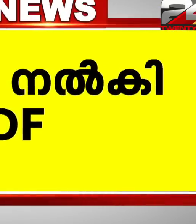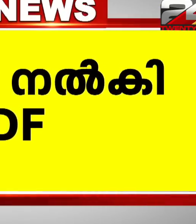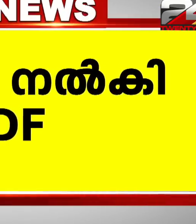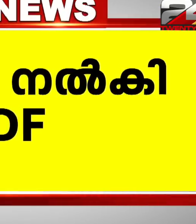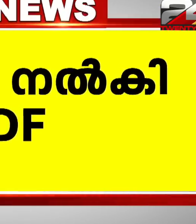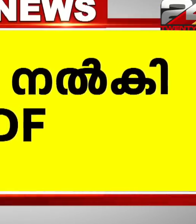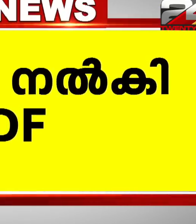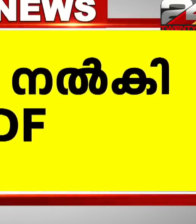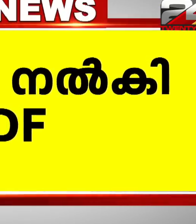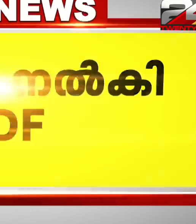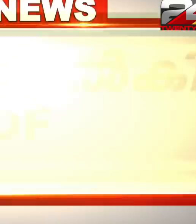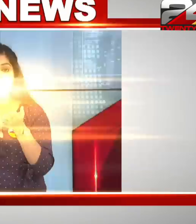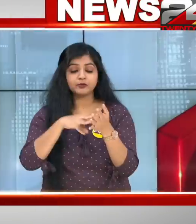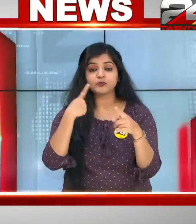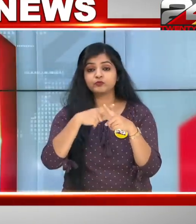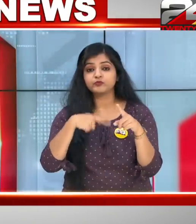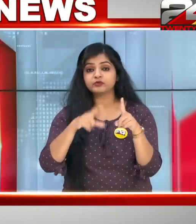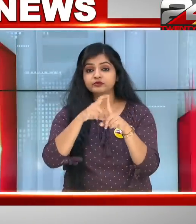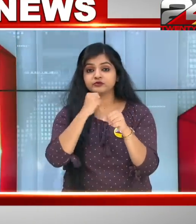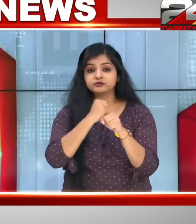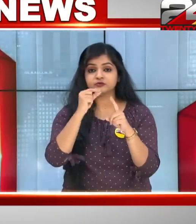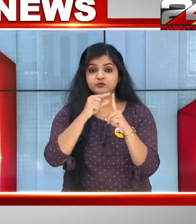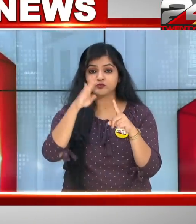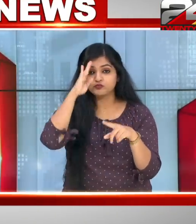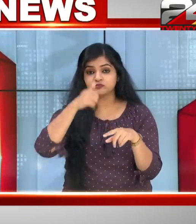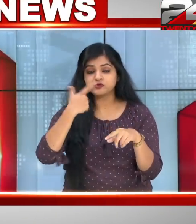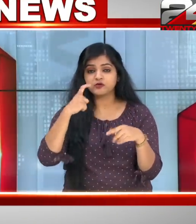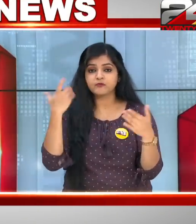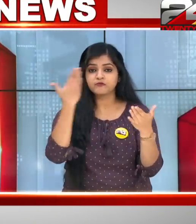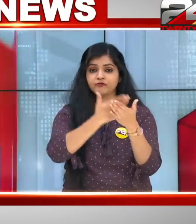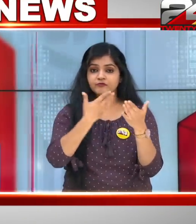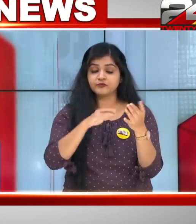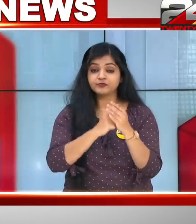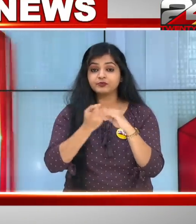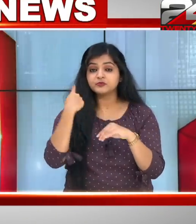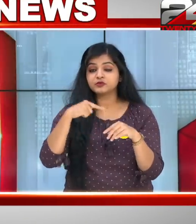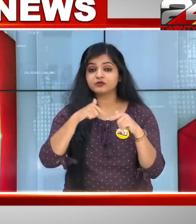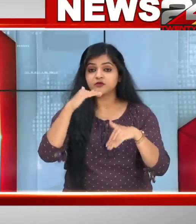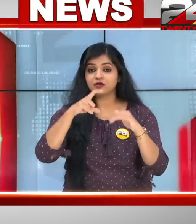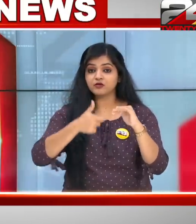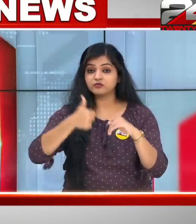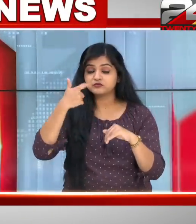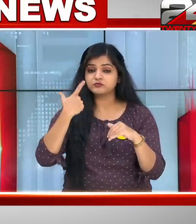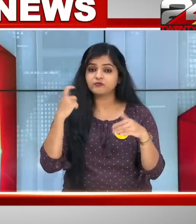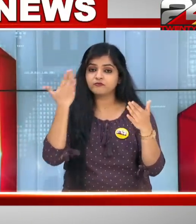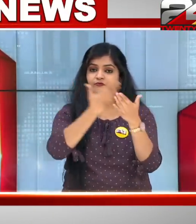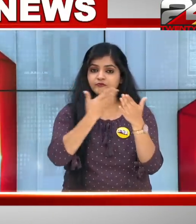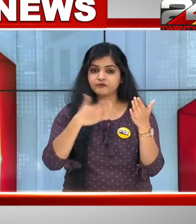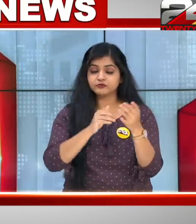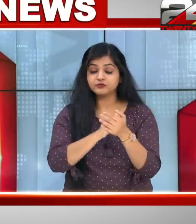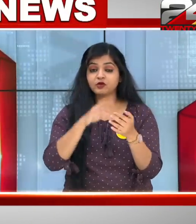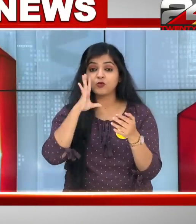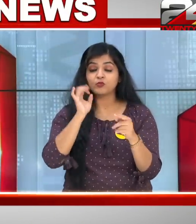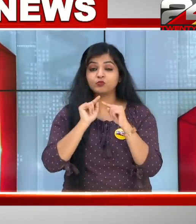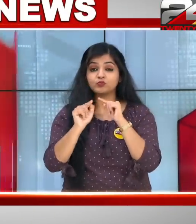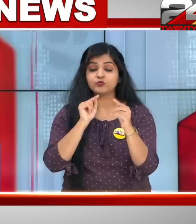മുഖ്യമന്ത്രിക്കും DGPക്കുമാണ് ഇന്ന് പരാതി നൽകിയിട്ടുള്ളത്. ഇന്നലെ ഇത് സംബന്ധിച്ച് തെരഞ്ഞെടുപ്പ് കമ്മീഷനും പരാതി നൽകിയിരുന്നു. ഇതിൽ പ്രധാനപ്പെട്ട ആരോപണമായി